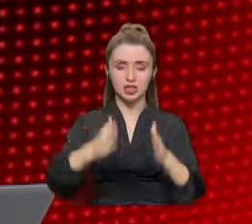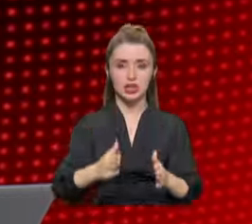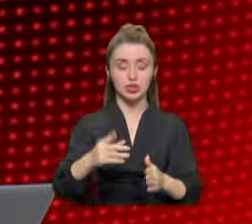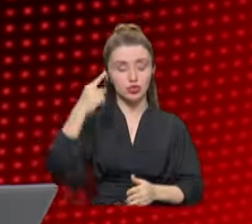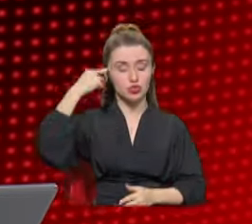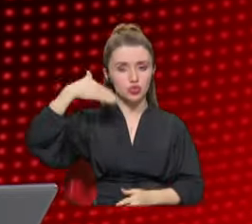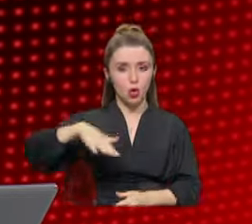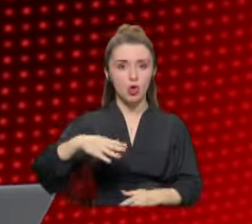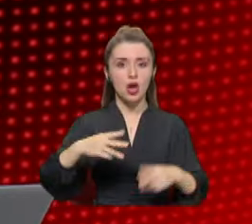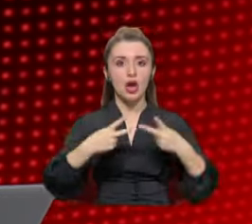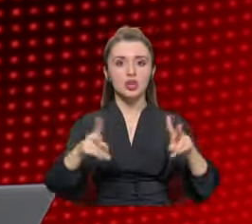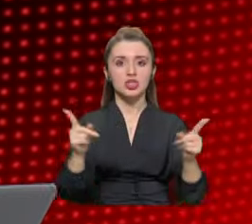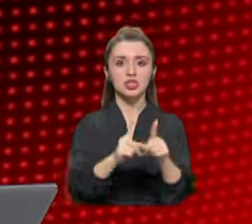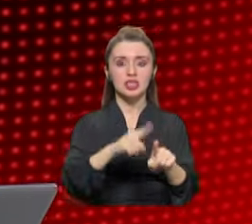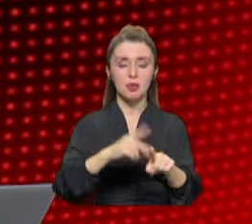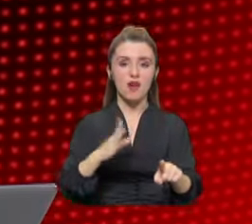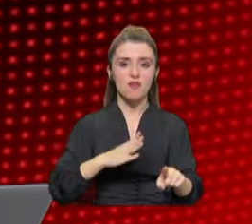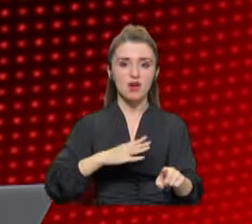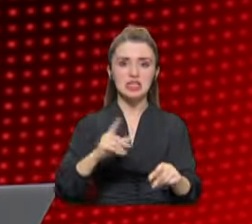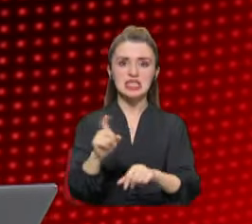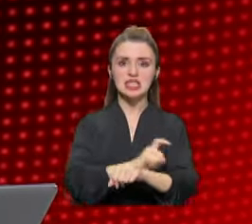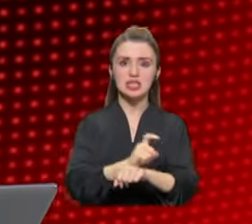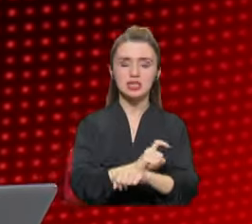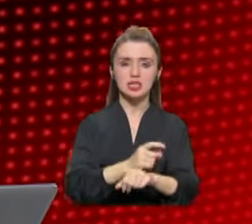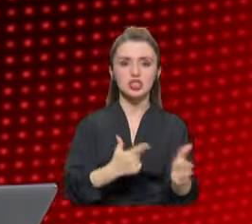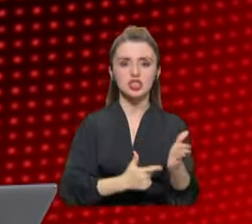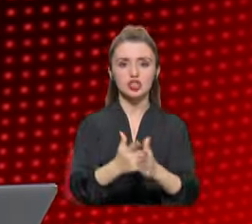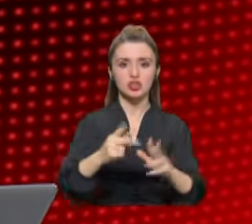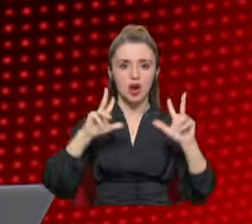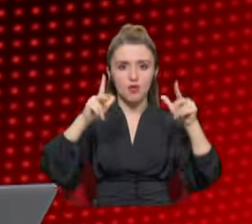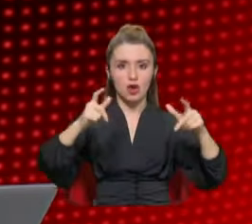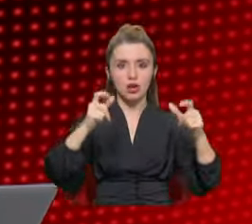yaşadı. Açılışa kısa süre kala öfkeli çiftçiler fuar alanını bastı.